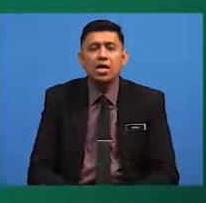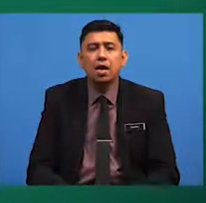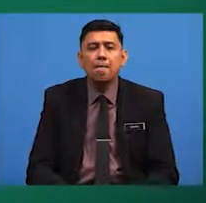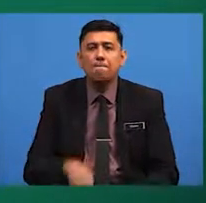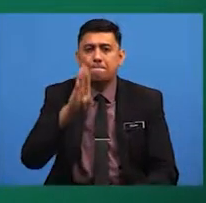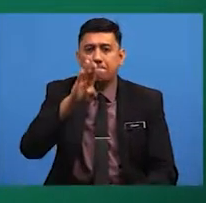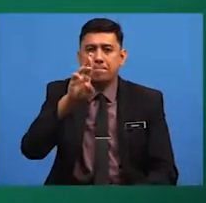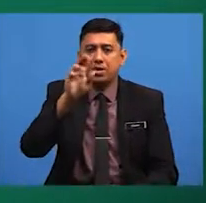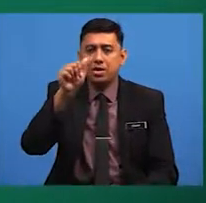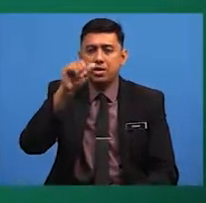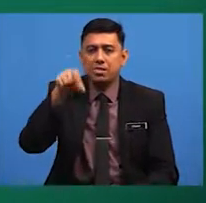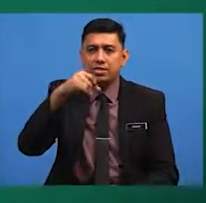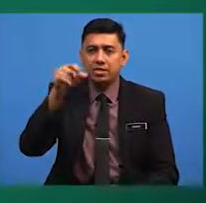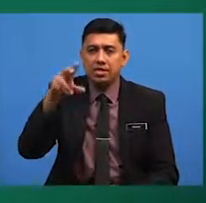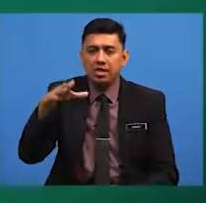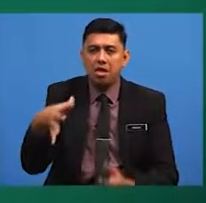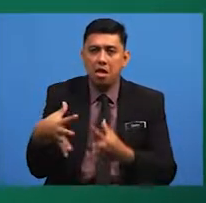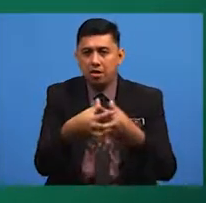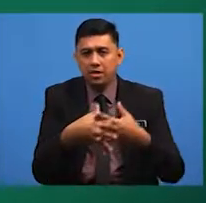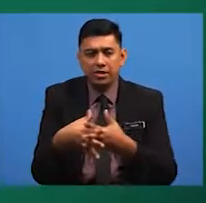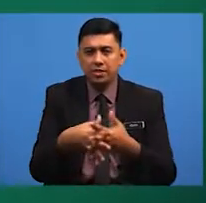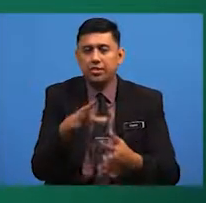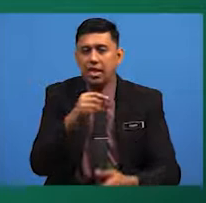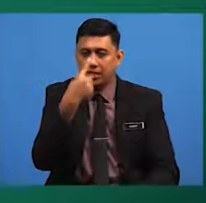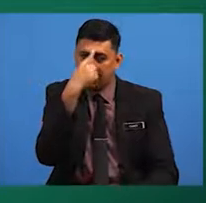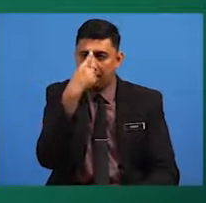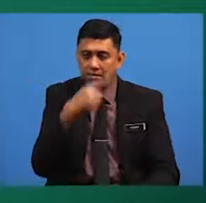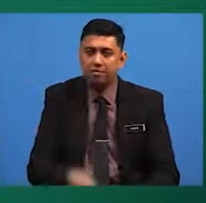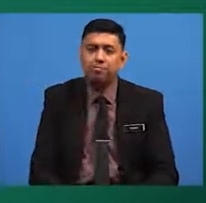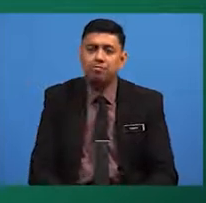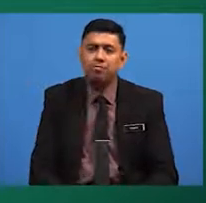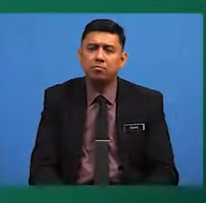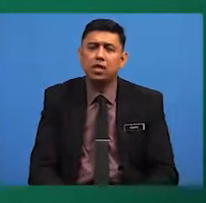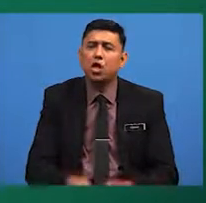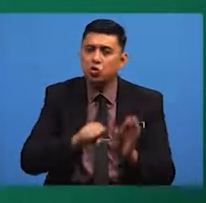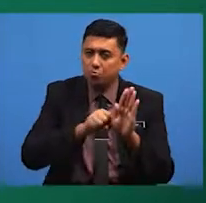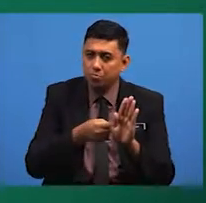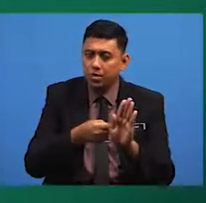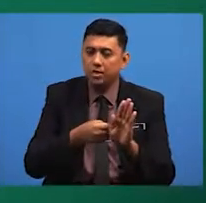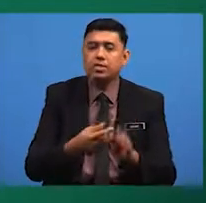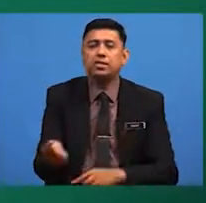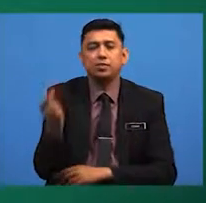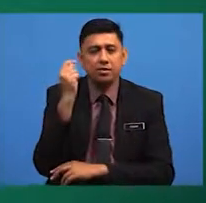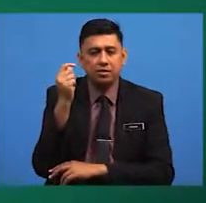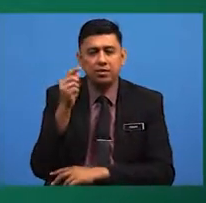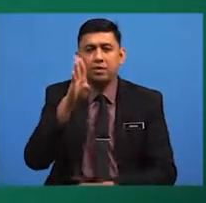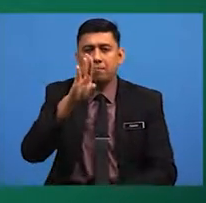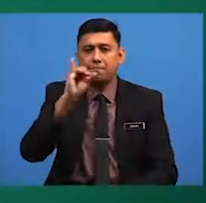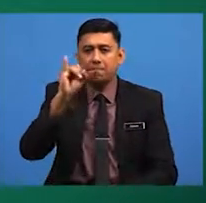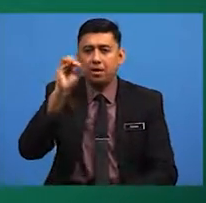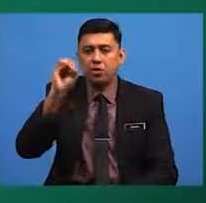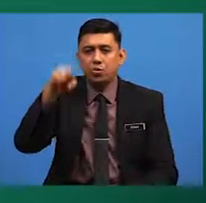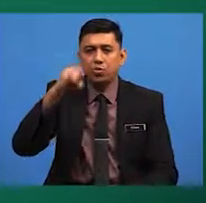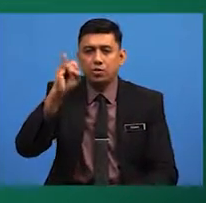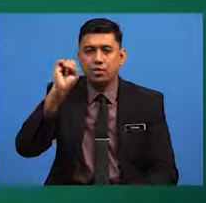Brazil Amerika dan India sumber tenaga byb terdiri